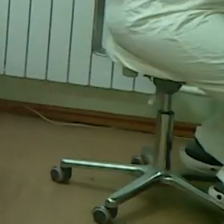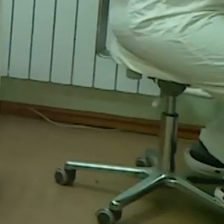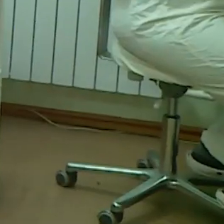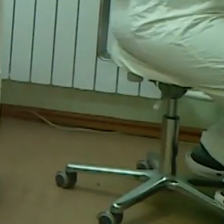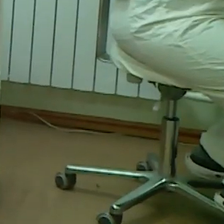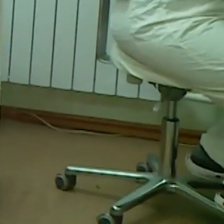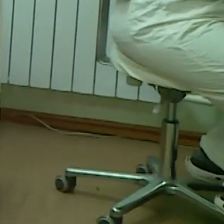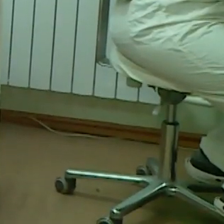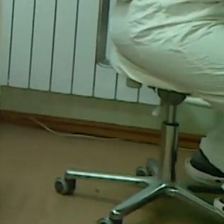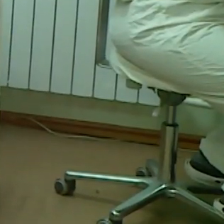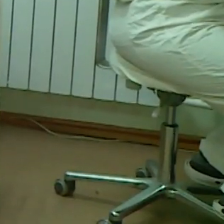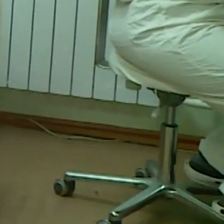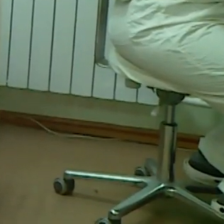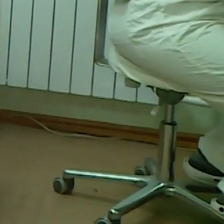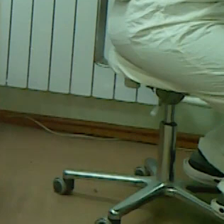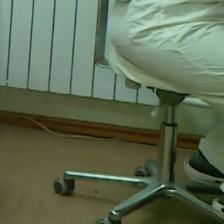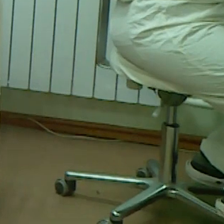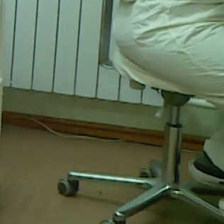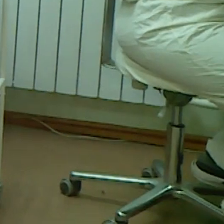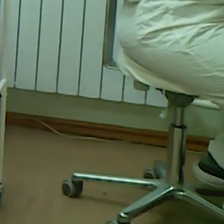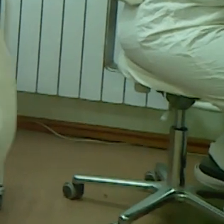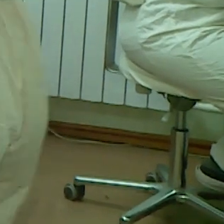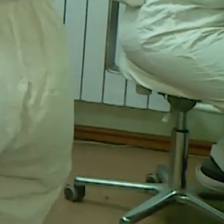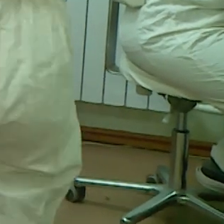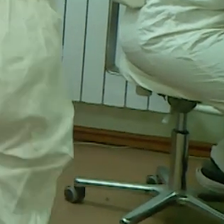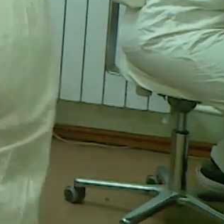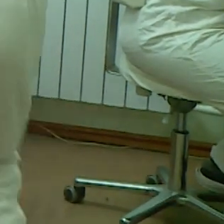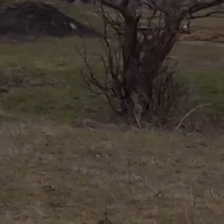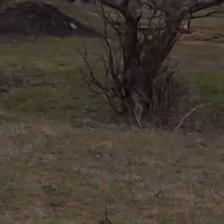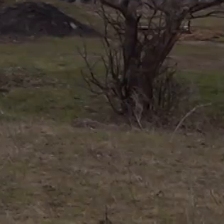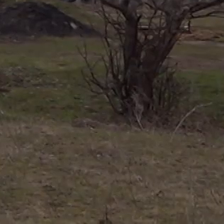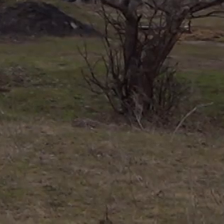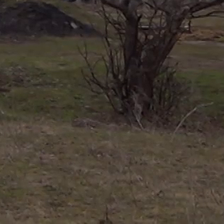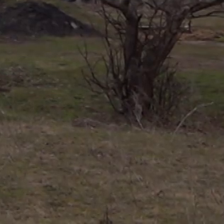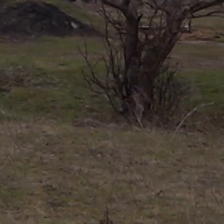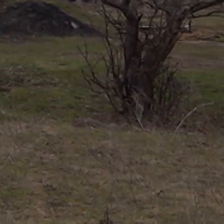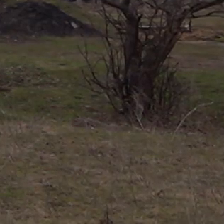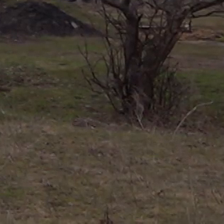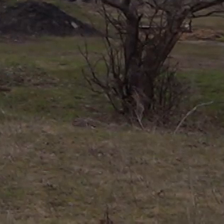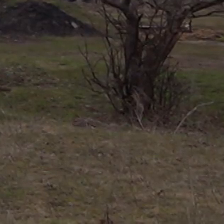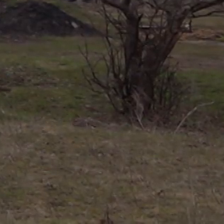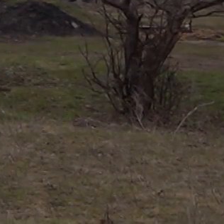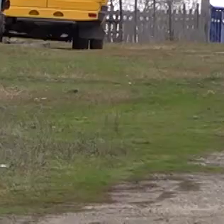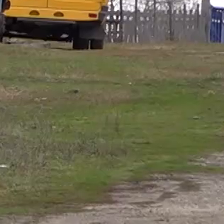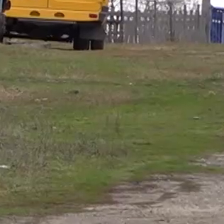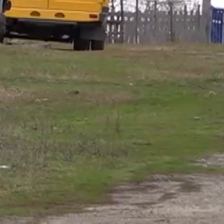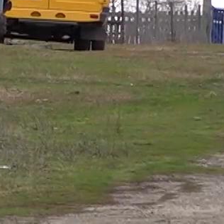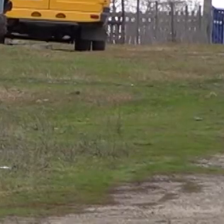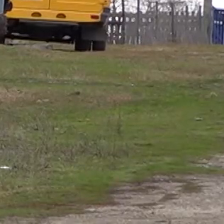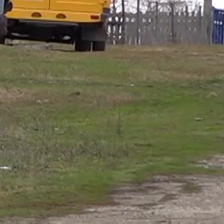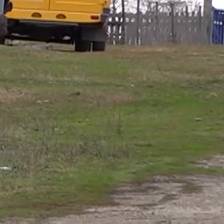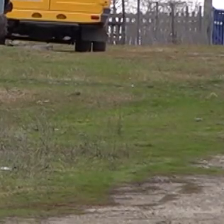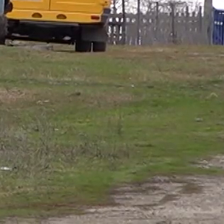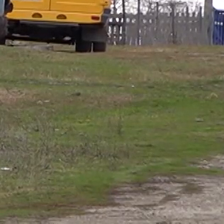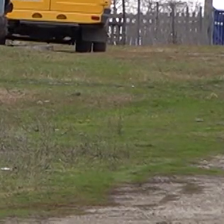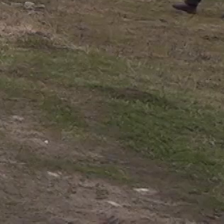кадров, улучшается система первичного звена здравоохранения и онкологической помощи, а также ответил на вопросы о водоснабжении отдаленных